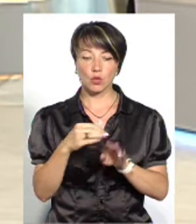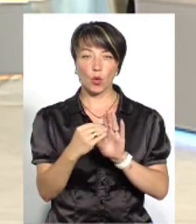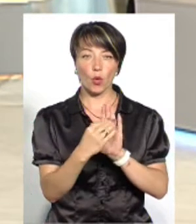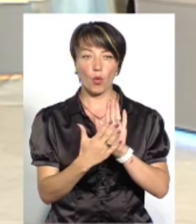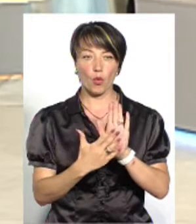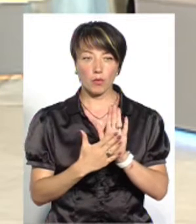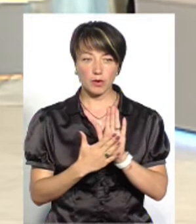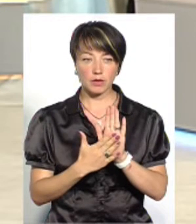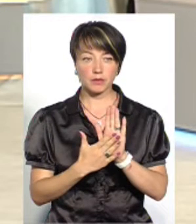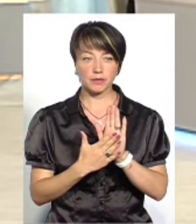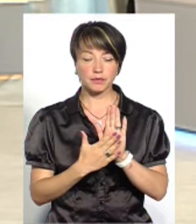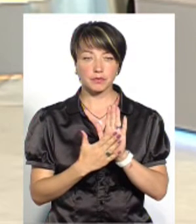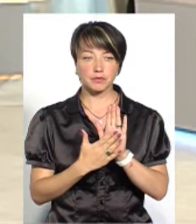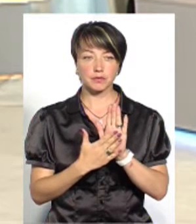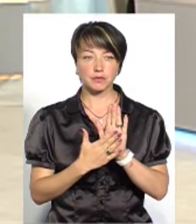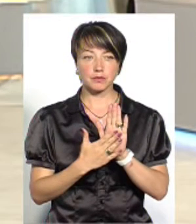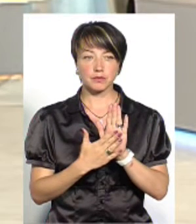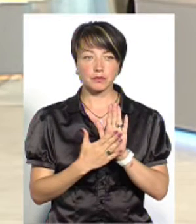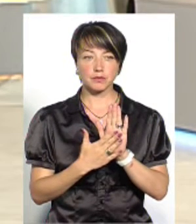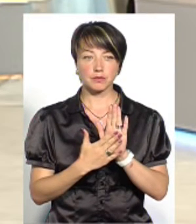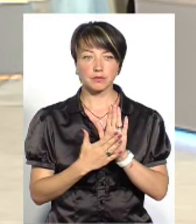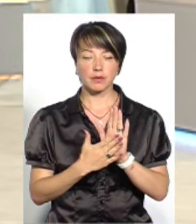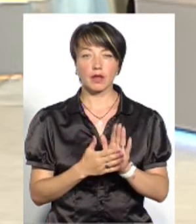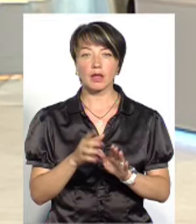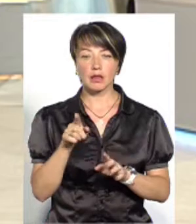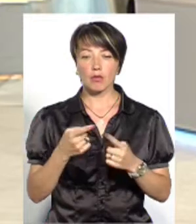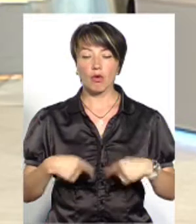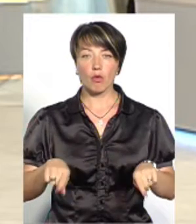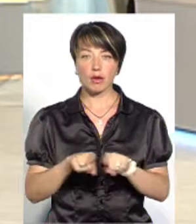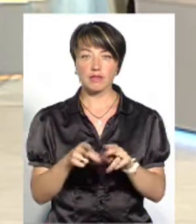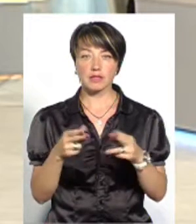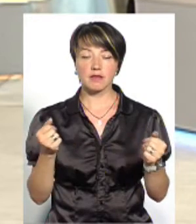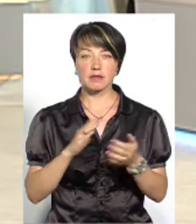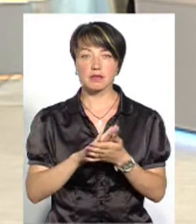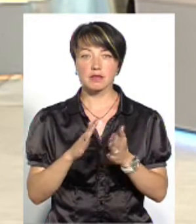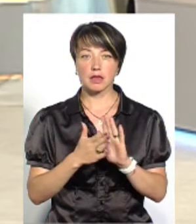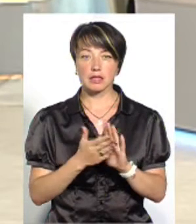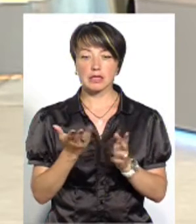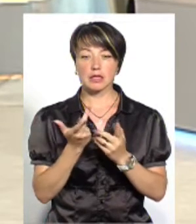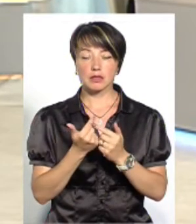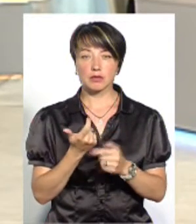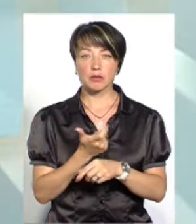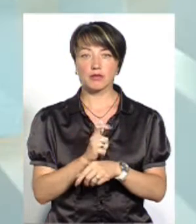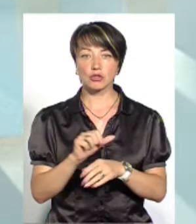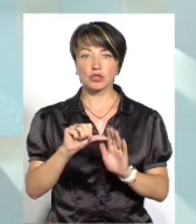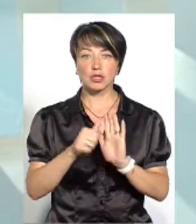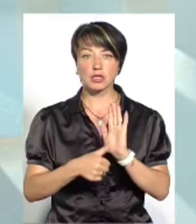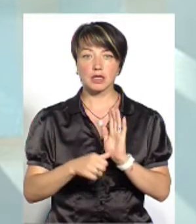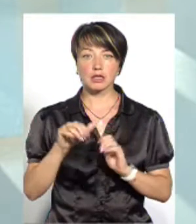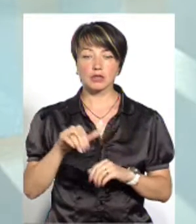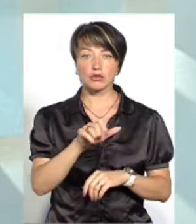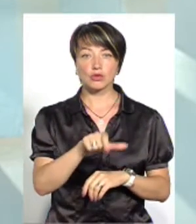і були безпосередньо тим органом, які визнавали статус, ця кількість перевищила 16 тисяч чоловік.